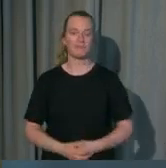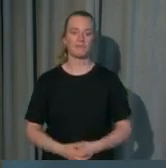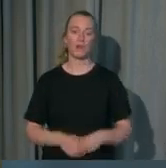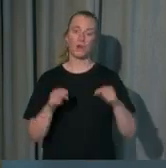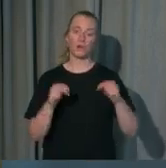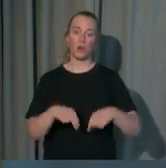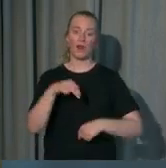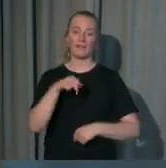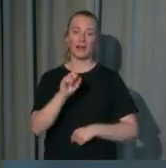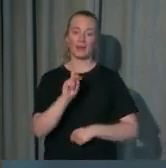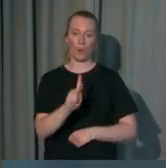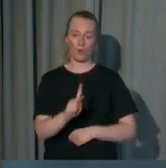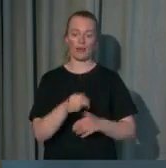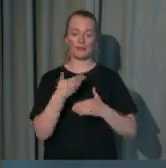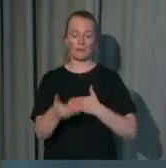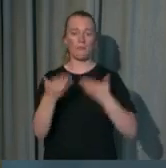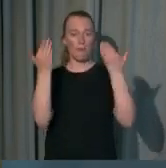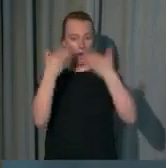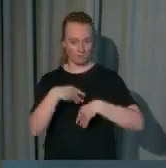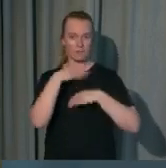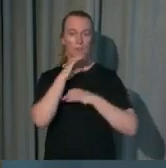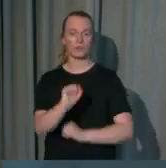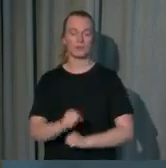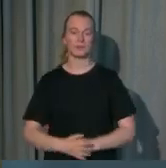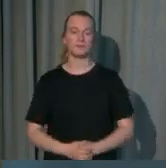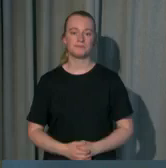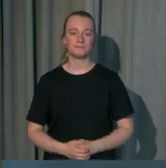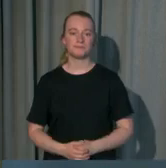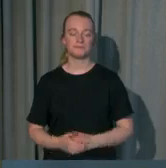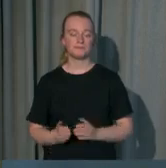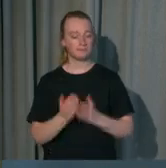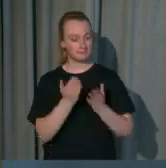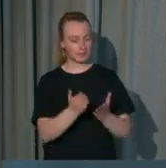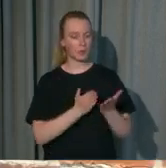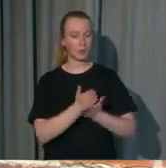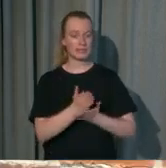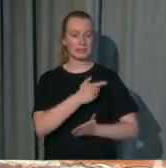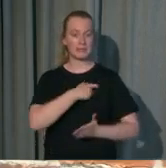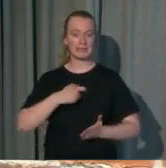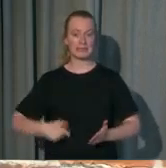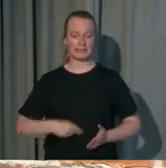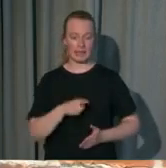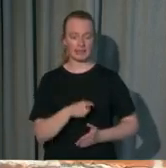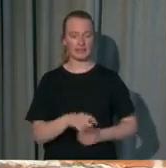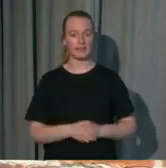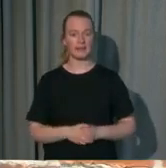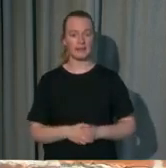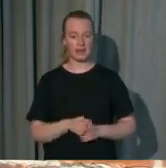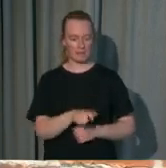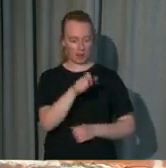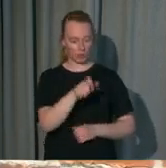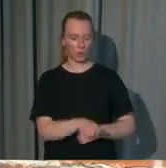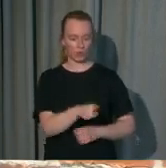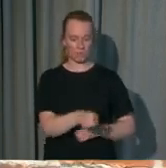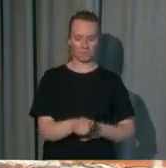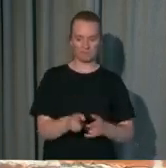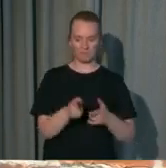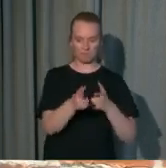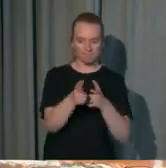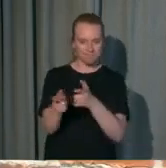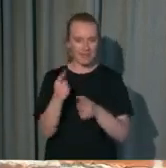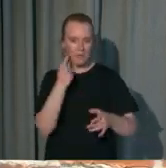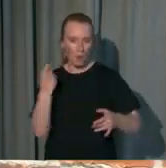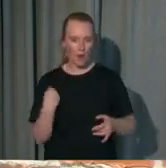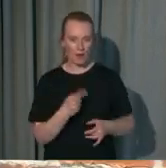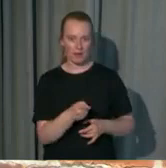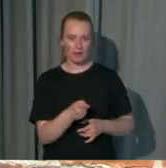deretter Aftenposten. Ja, til justisministeren. Altså, personen som sto bak disse angrepene i går var